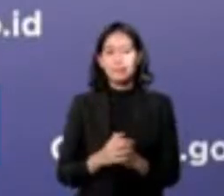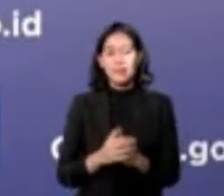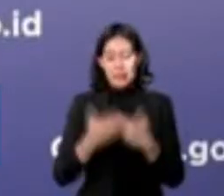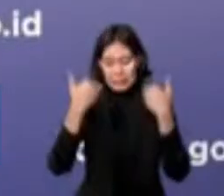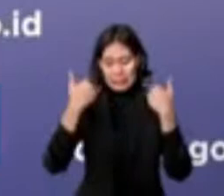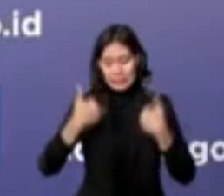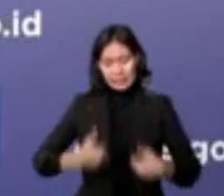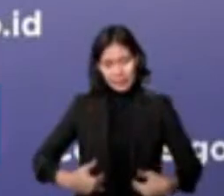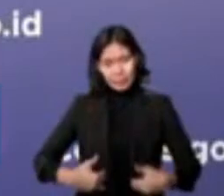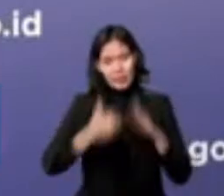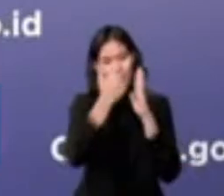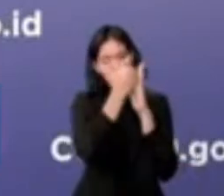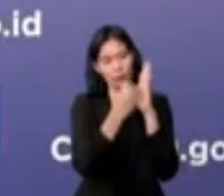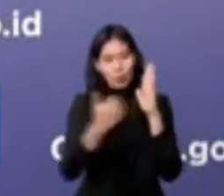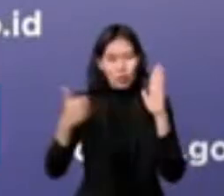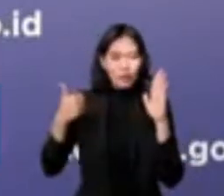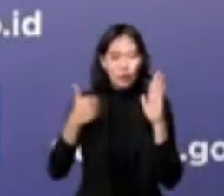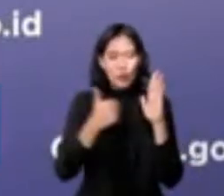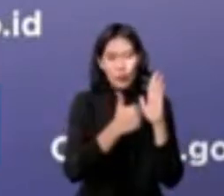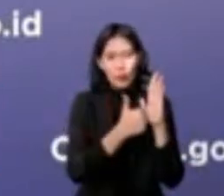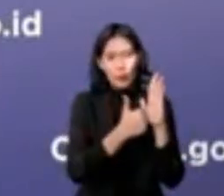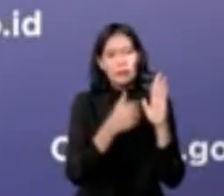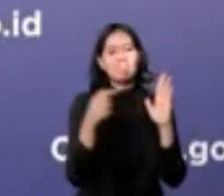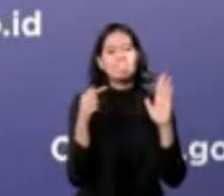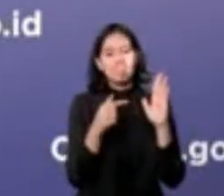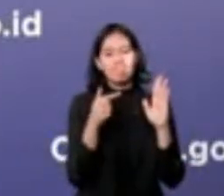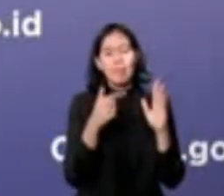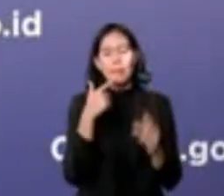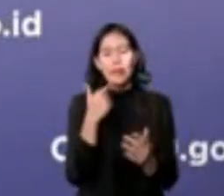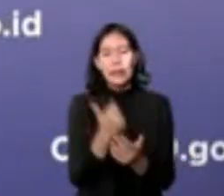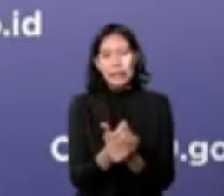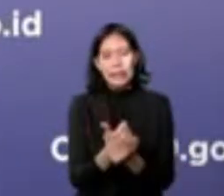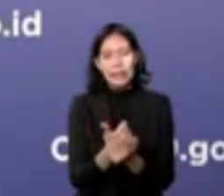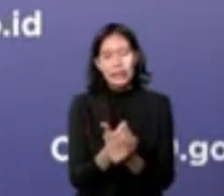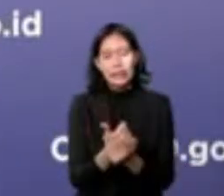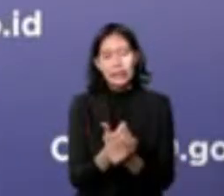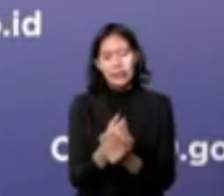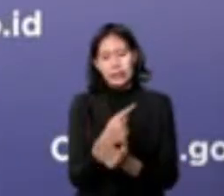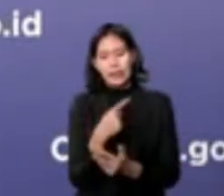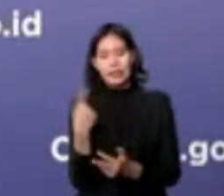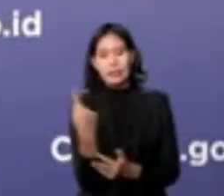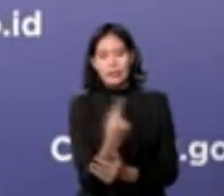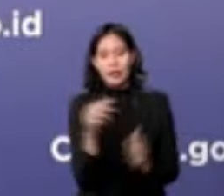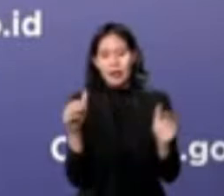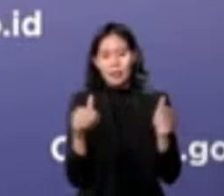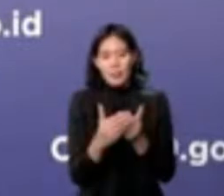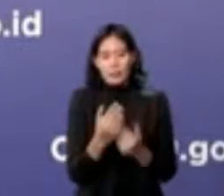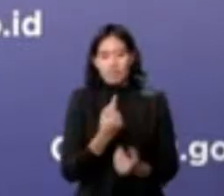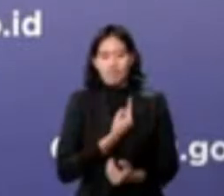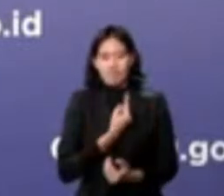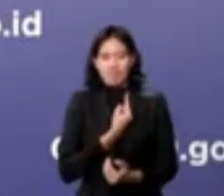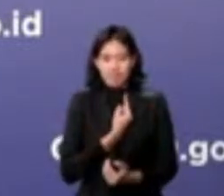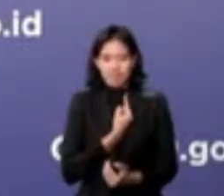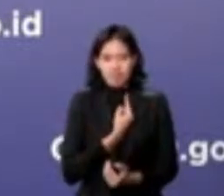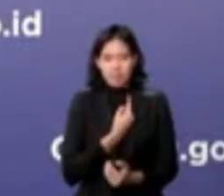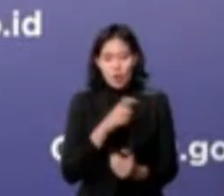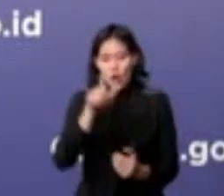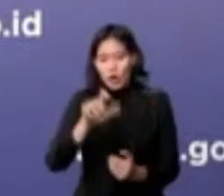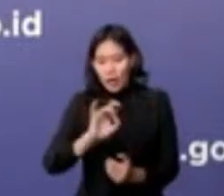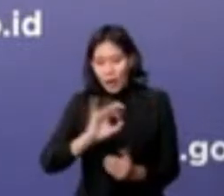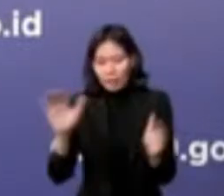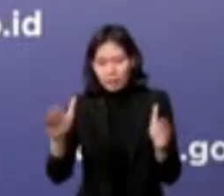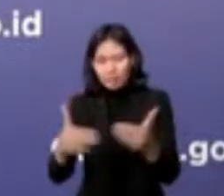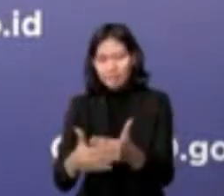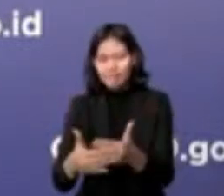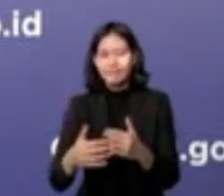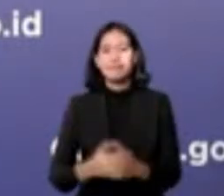itu, disiplin dalam menjalankan protokol kesehatan adalah senjata kita yang terampuh, melindungi diri dan melindungi orang